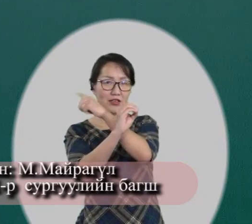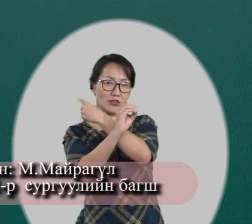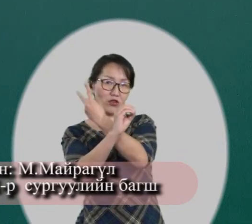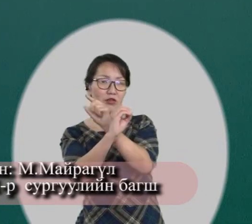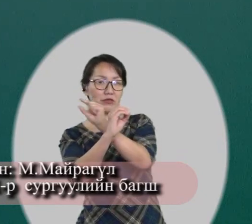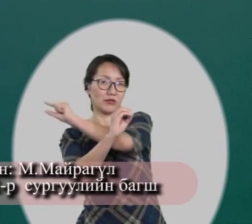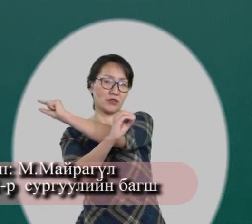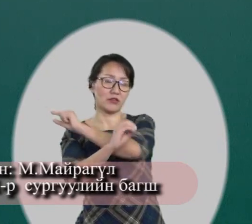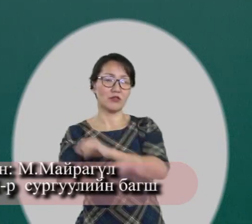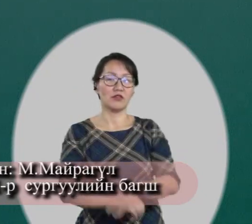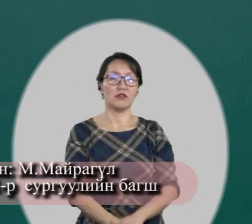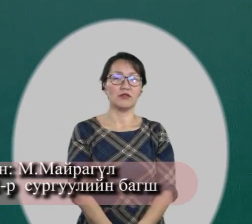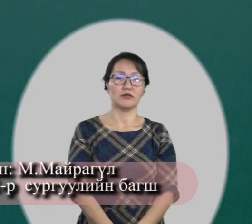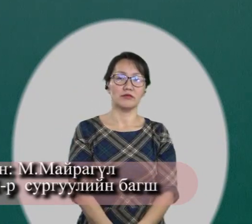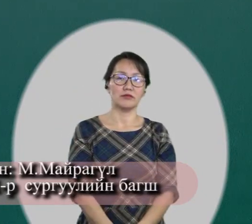Алу үш,